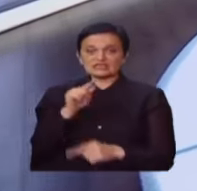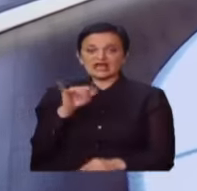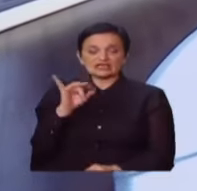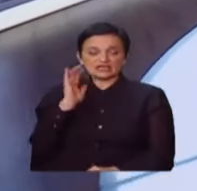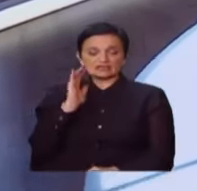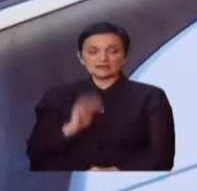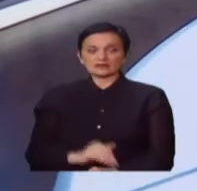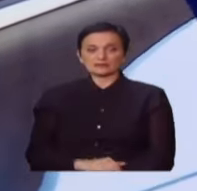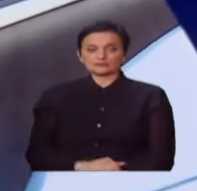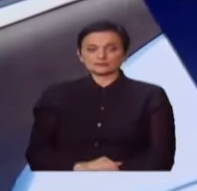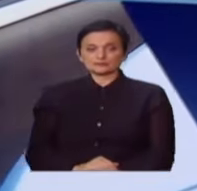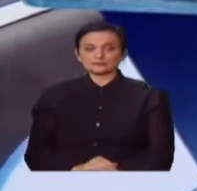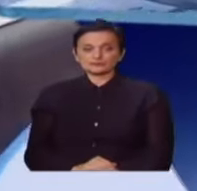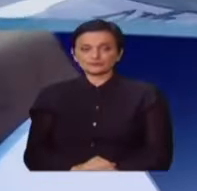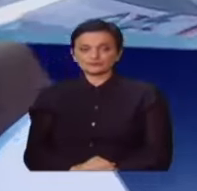օպոզիցիաստան